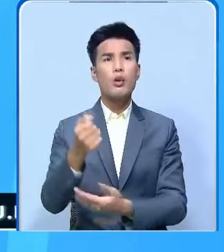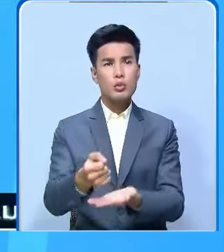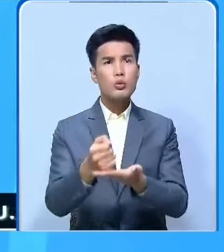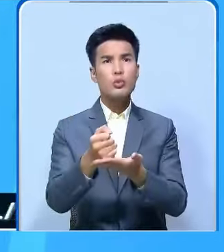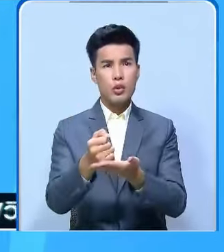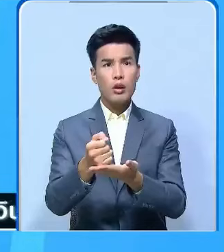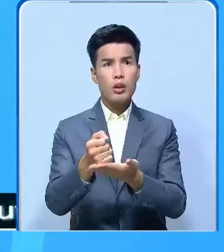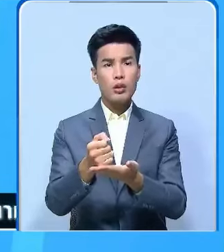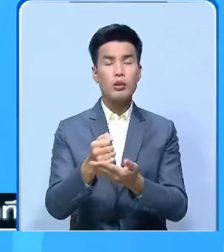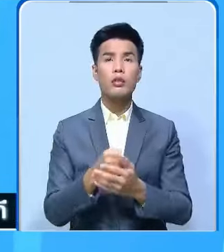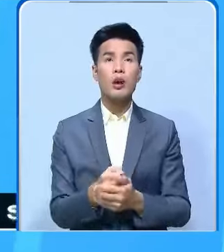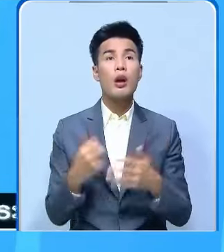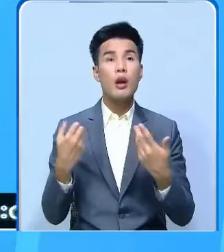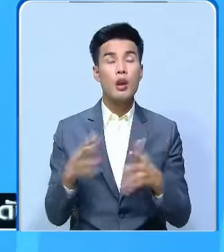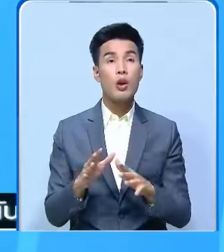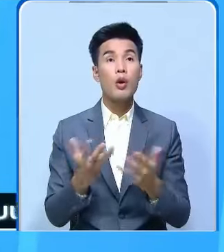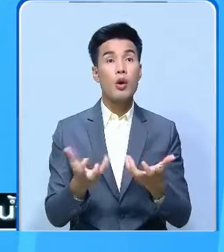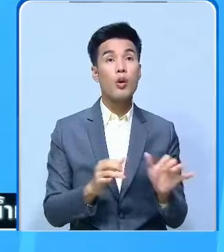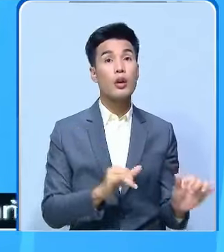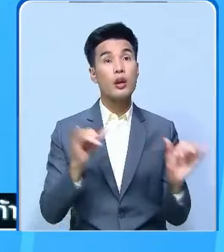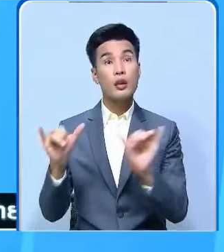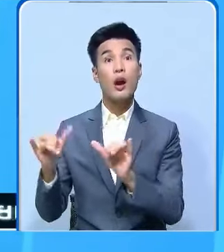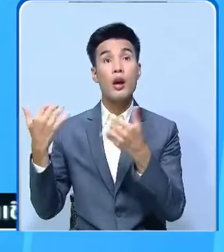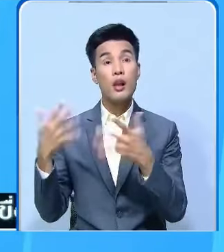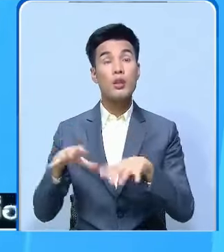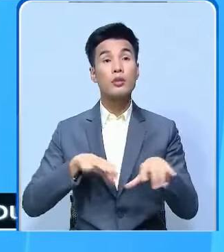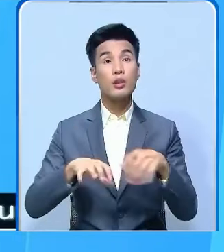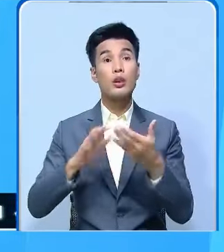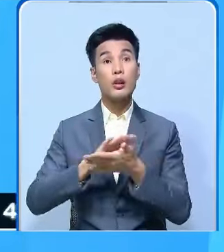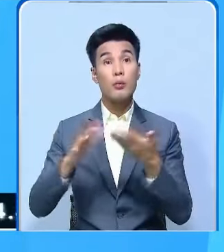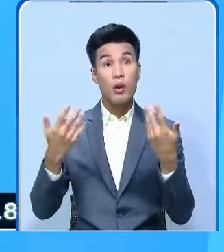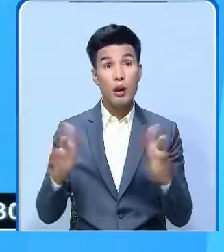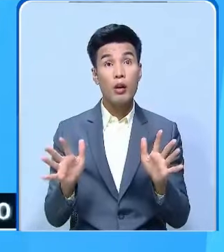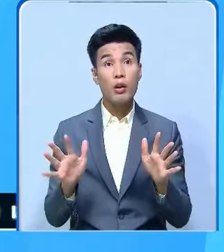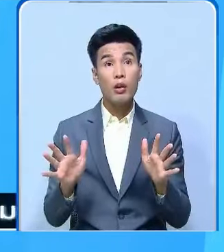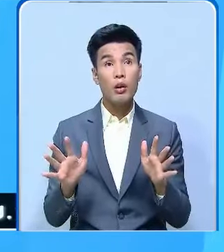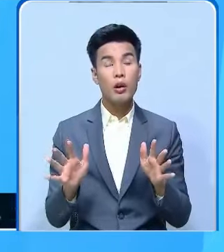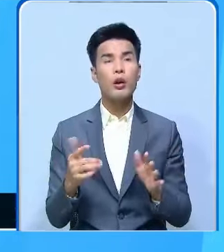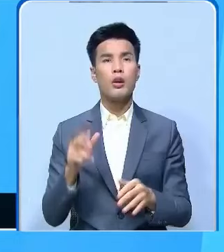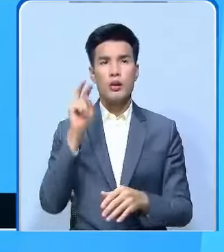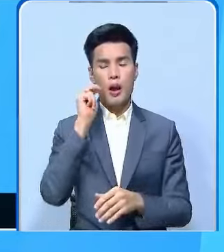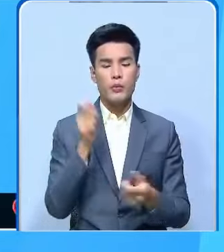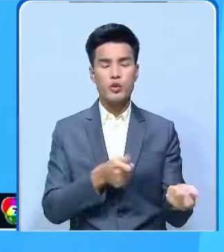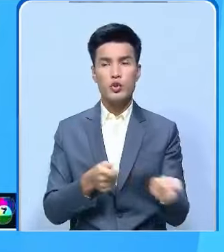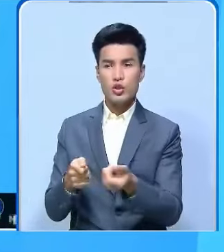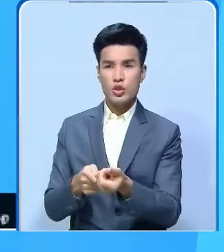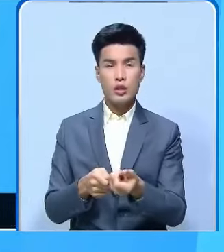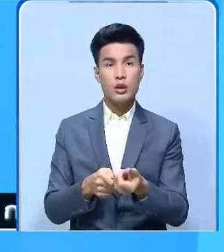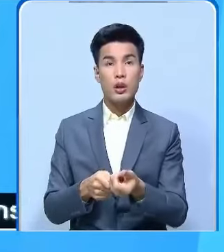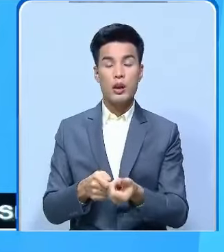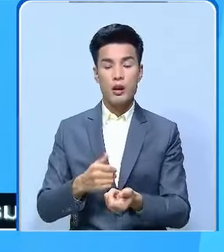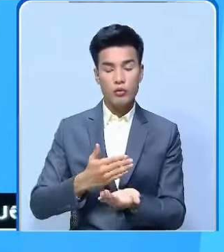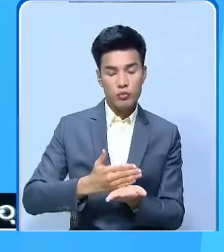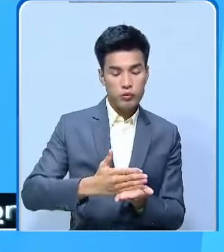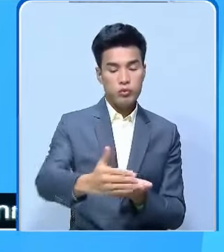คนอื่นต่อไปด้วยหลังจากย้ายสิ่งของในบ้านอะไรจัดแจงเสร็จสับหมดแล้วใช้น้ำฉีดใช้ไม้รีดน้ำโคลนออก